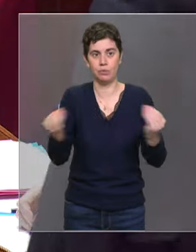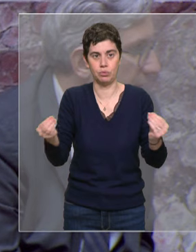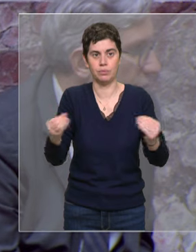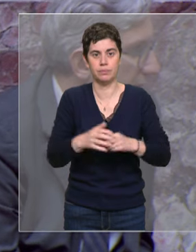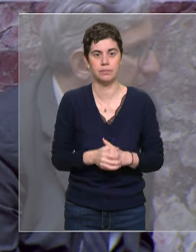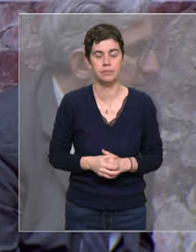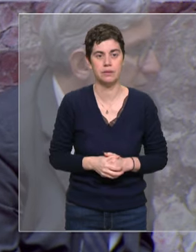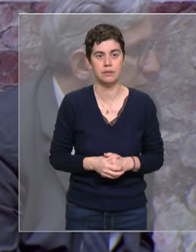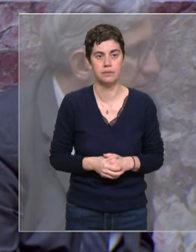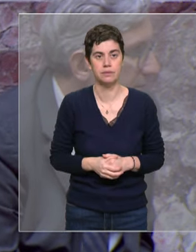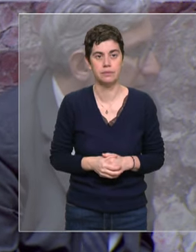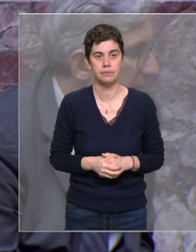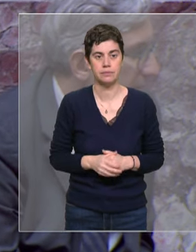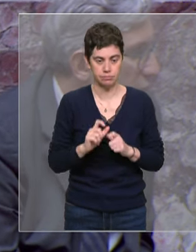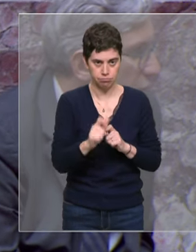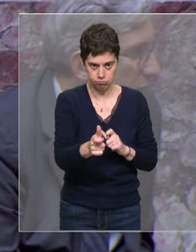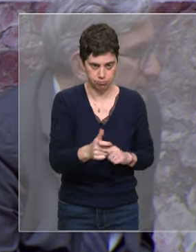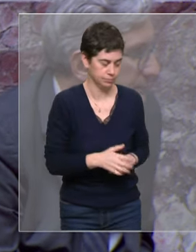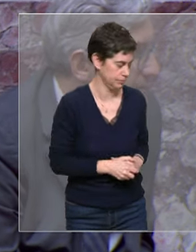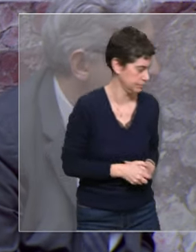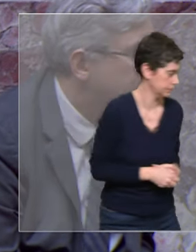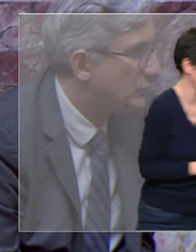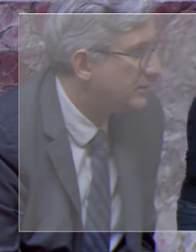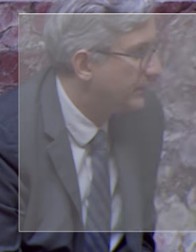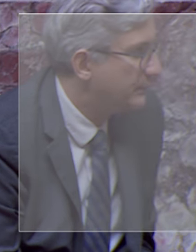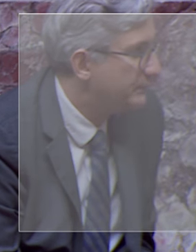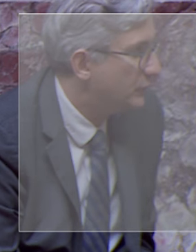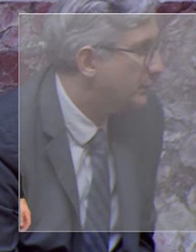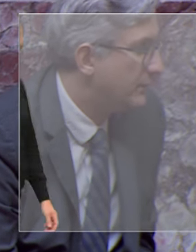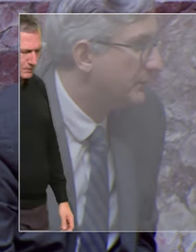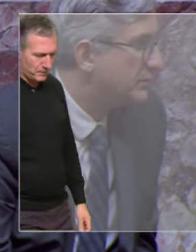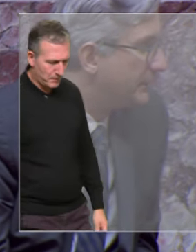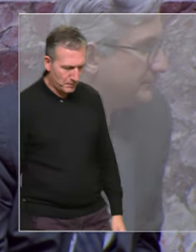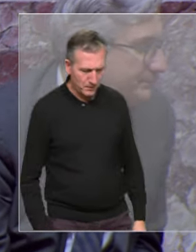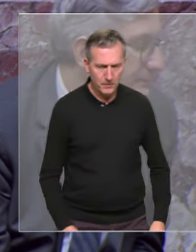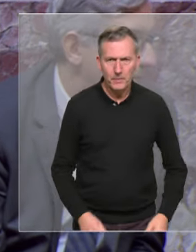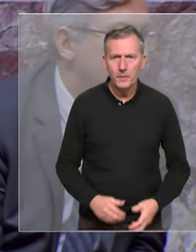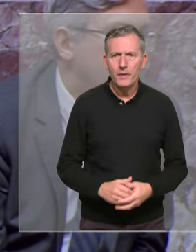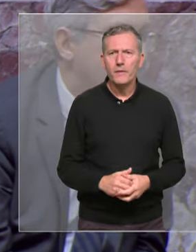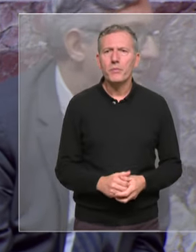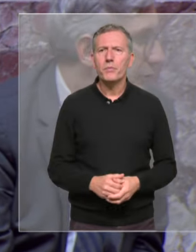ministre. La parole est à monsieur Charles de Courson pour le groupe Liot.